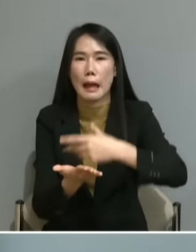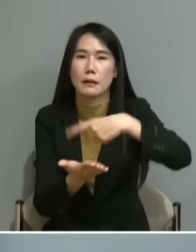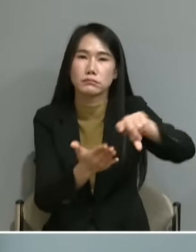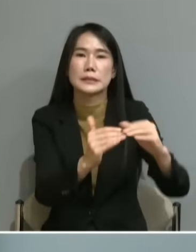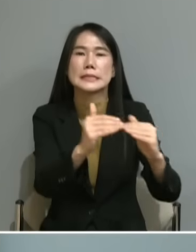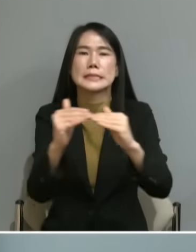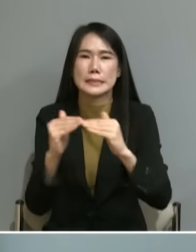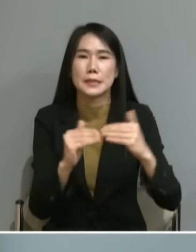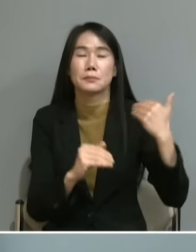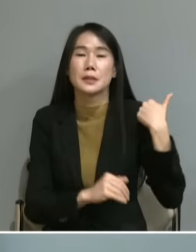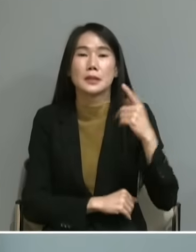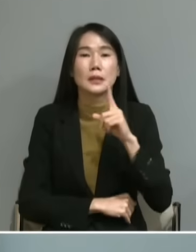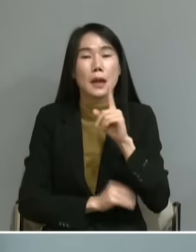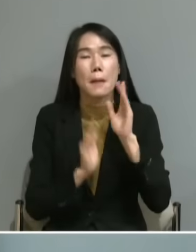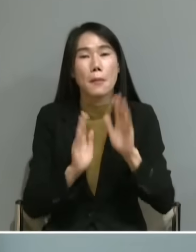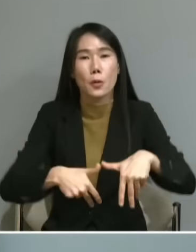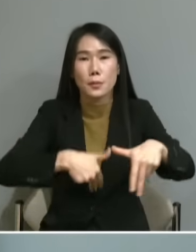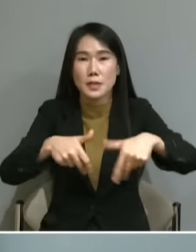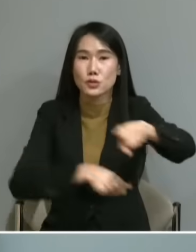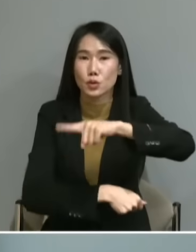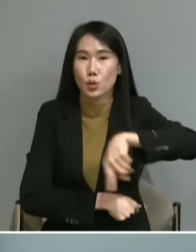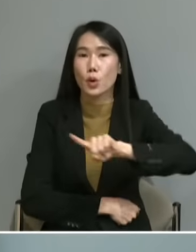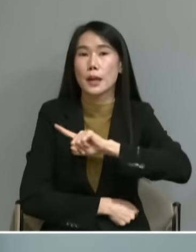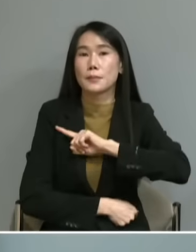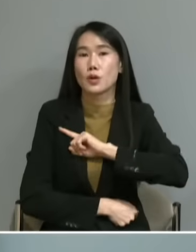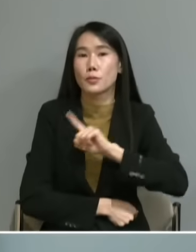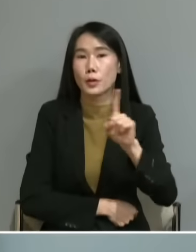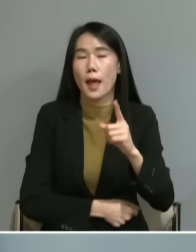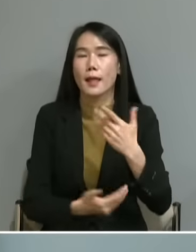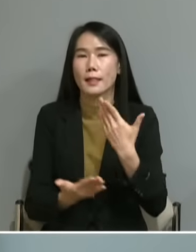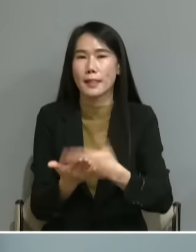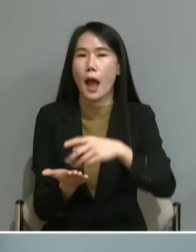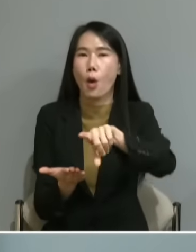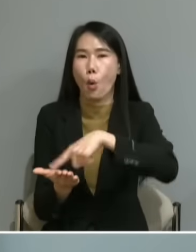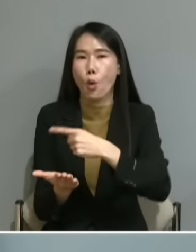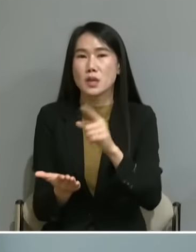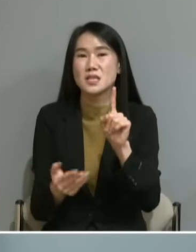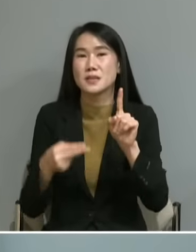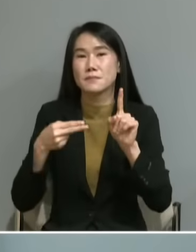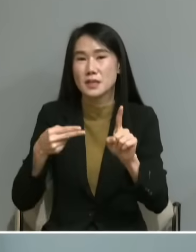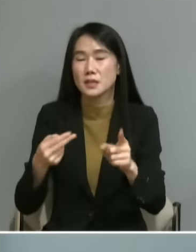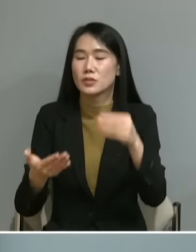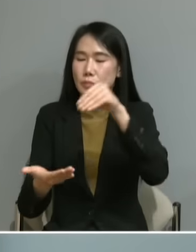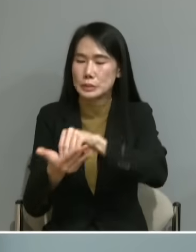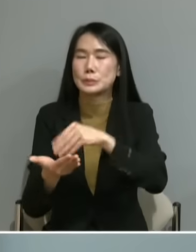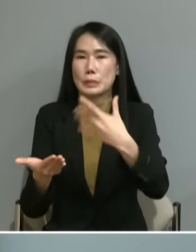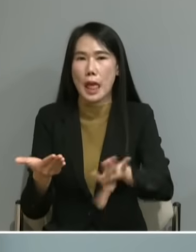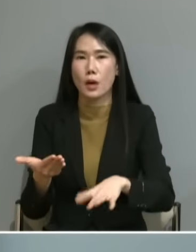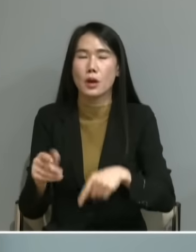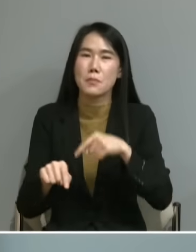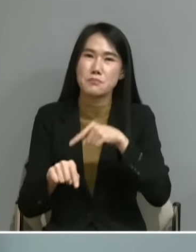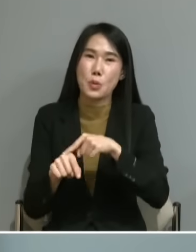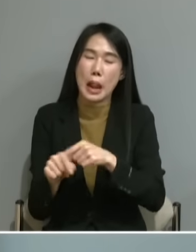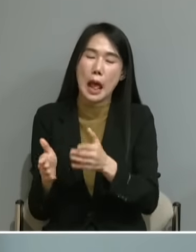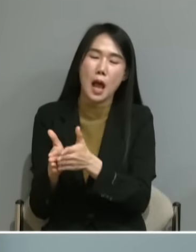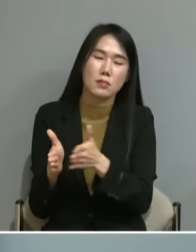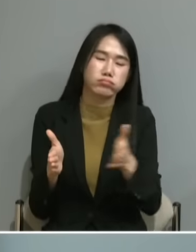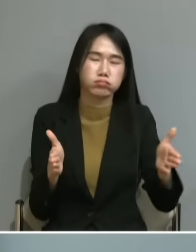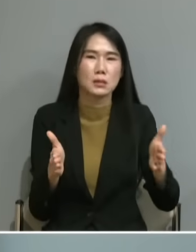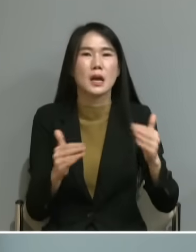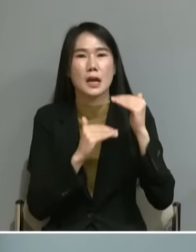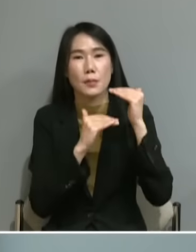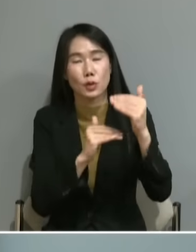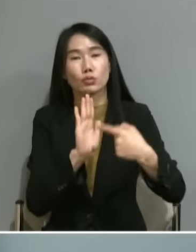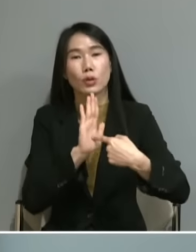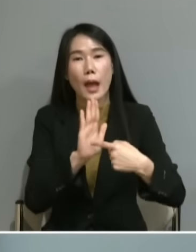ะครับประชาชนมีหน้าที่เดียวครับคือเติมเงินเข้าไป10,000 บาทเนี่ยมีหน้าที่ใช้ให้หมดโดยเร็วถึงได้มีการกำหนดกรอบและขอบเขต